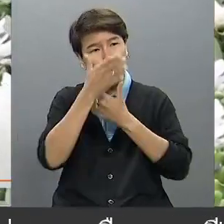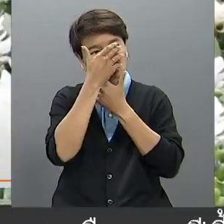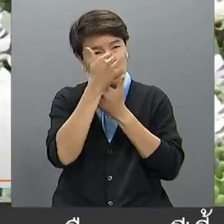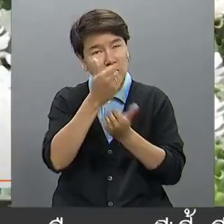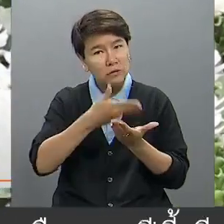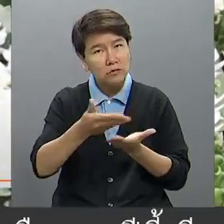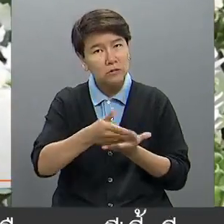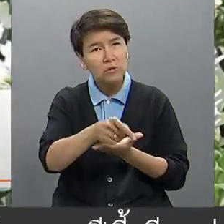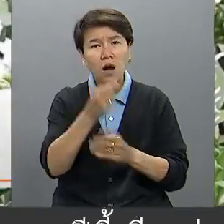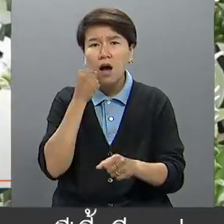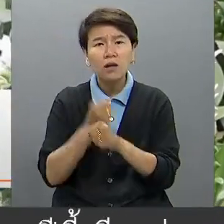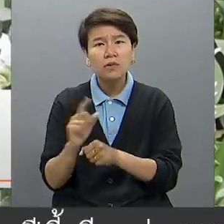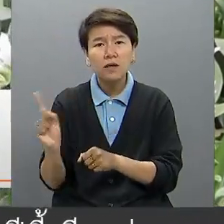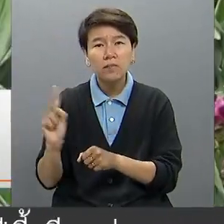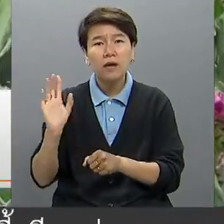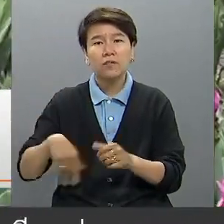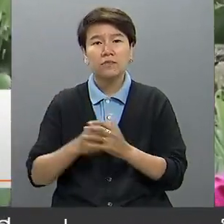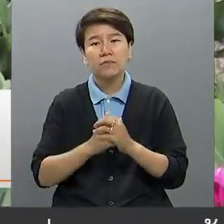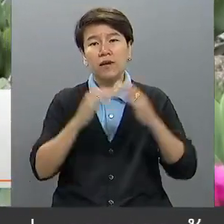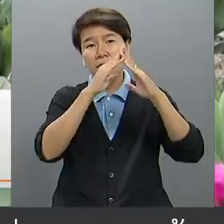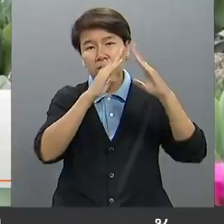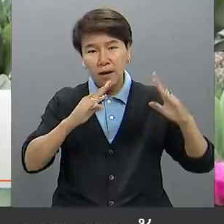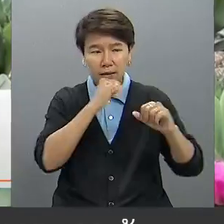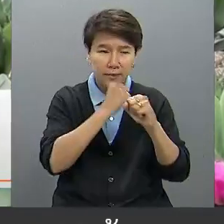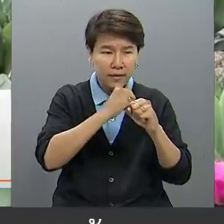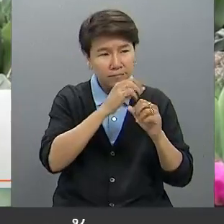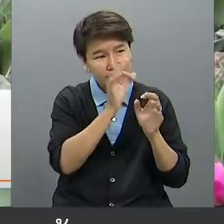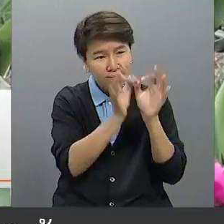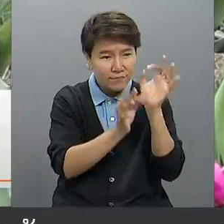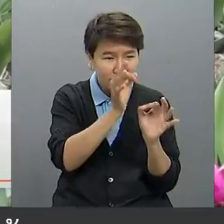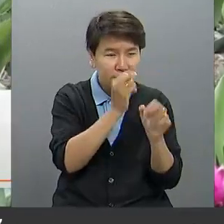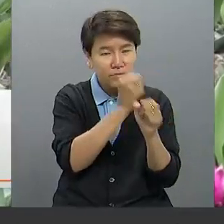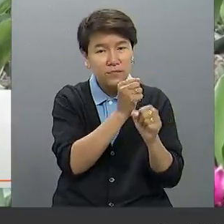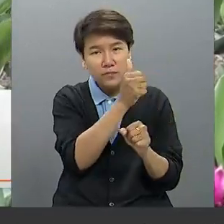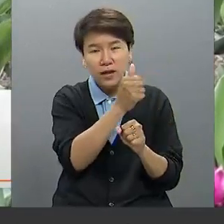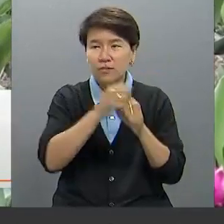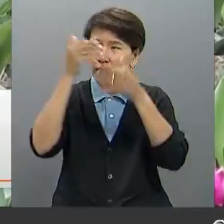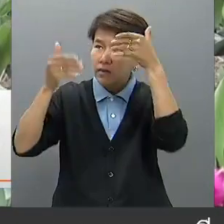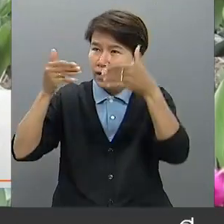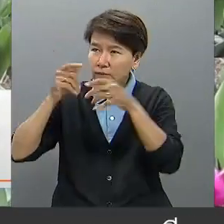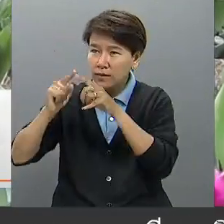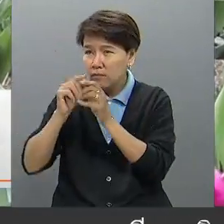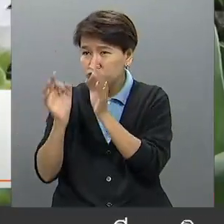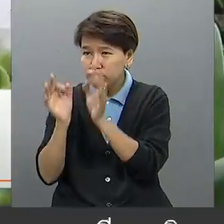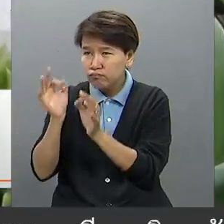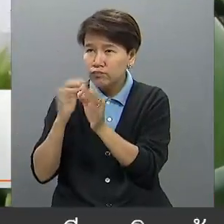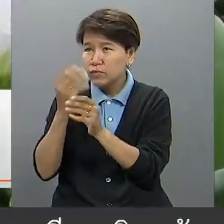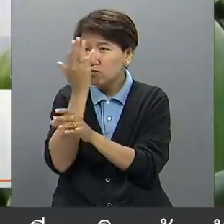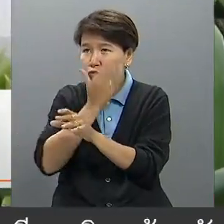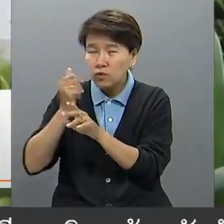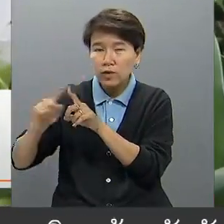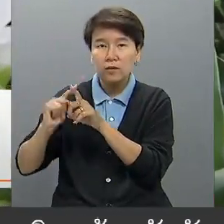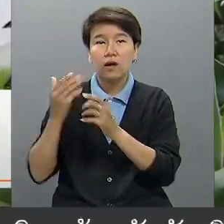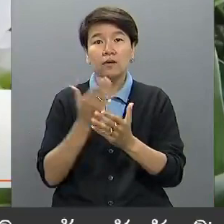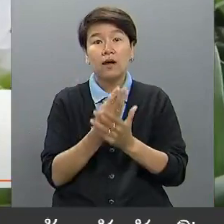ไรก็นำไปประดับตกแต่งในงานต่างๆอย่างที่คุณป้างบอกไว้ขายอยู่ที่ดอกละ6บาทหัวพันธุ์เนี่ยก็มีราคาตั้งแต่5ถึง